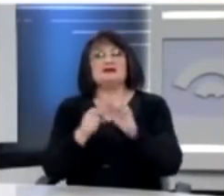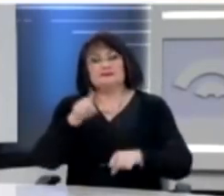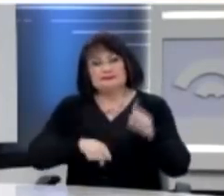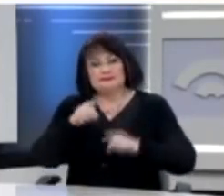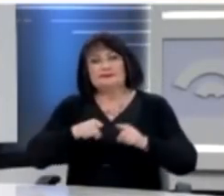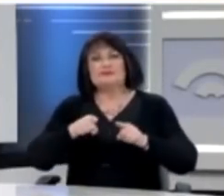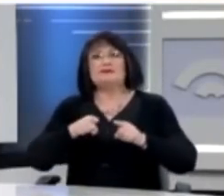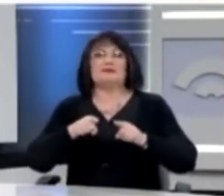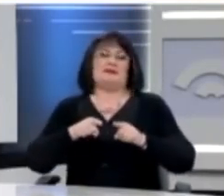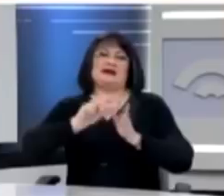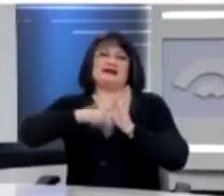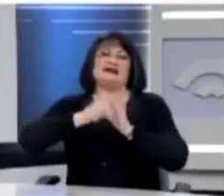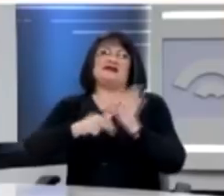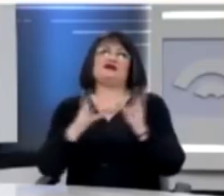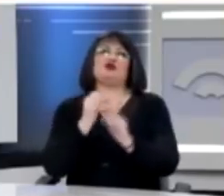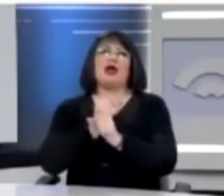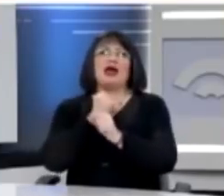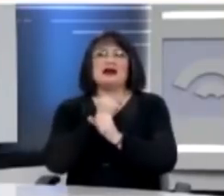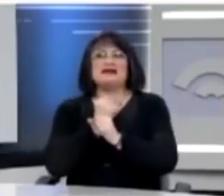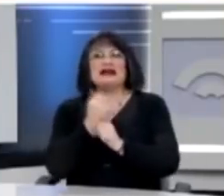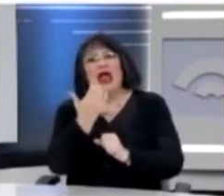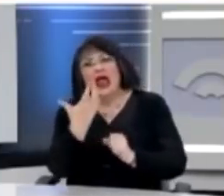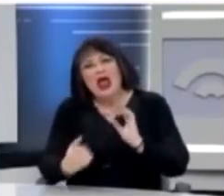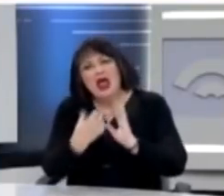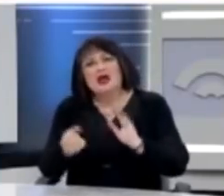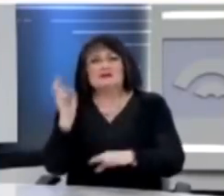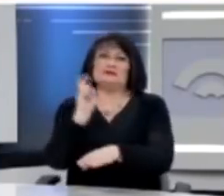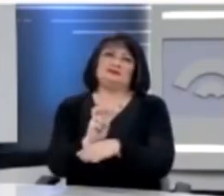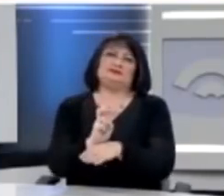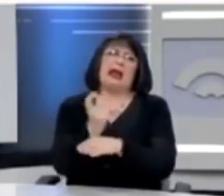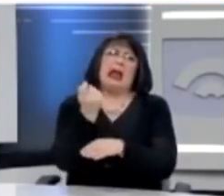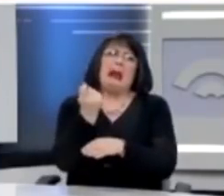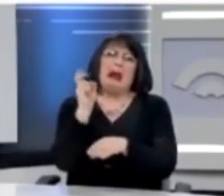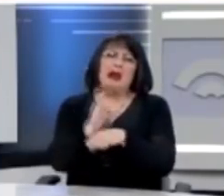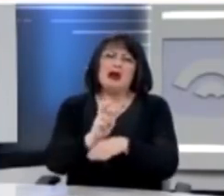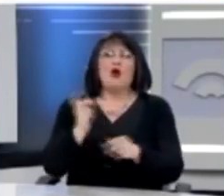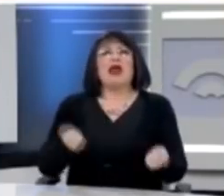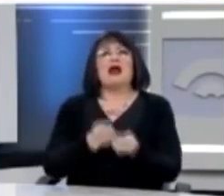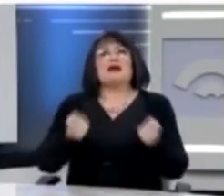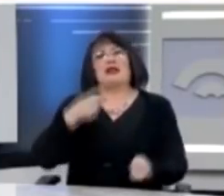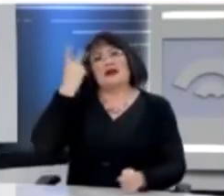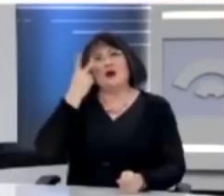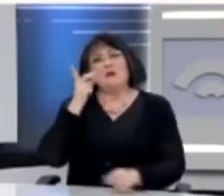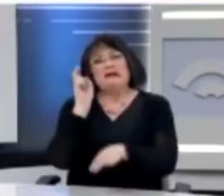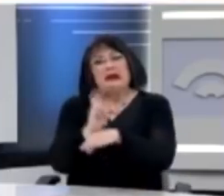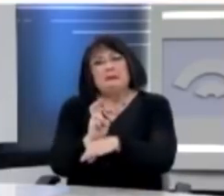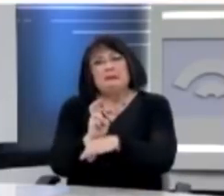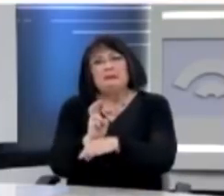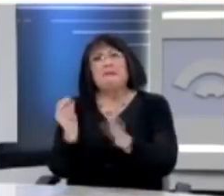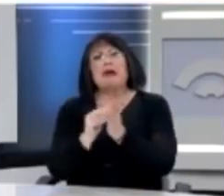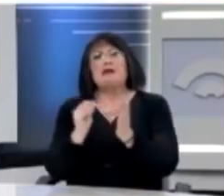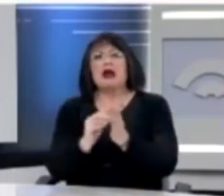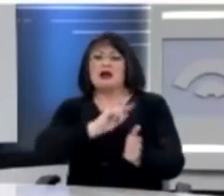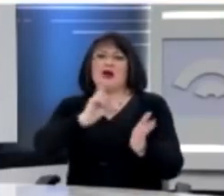συλλογικές συμβάσεις εργασίας και τα ελάχιστα που έχουν απομείνει από εργατικά δικαιώματα και με νέους περιορισμούς